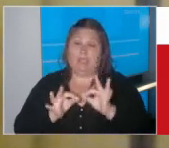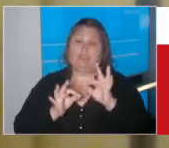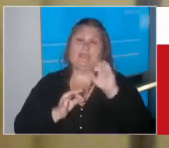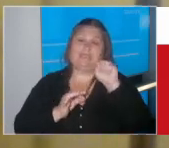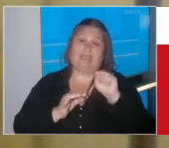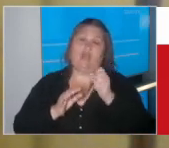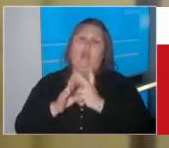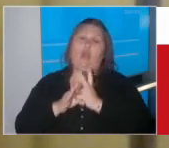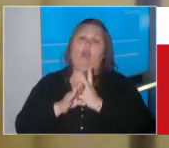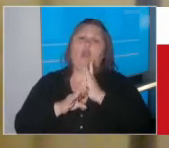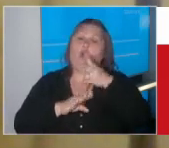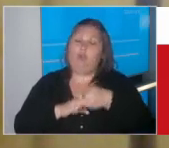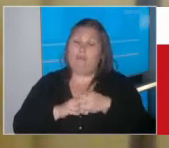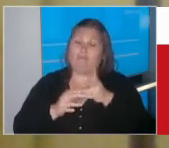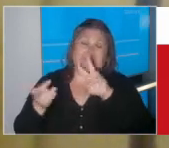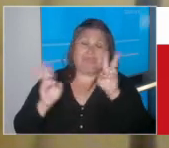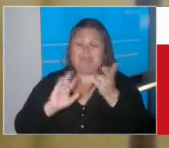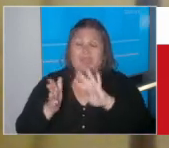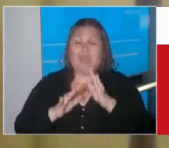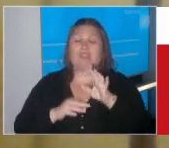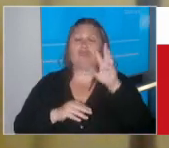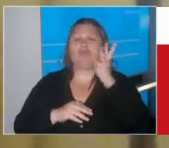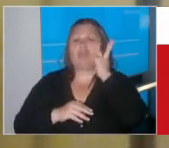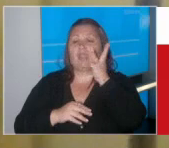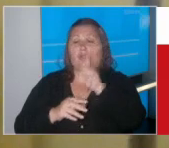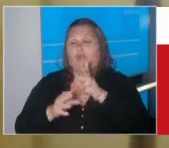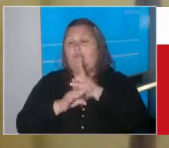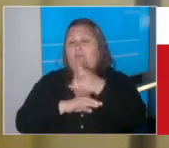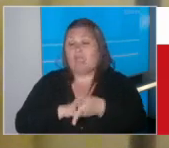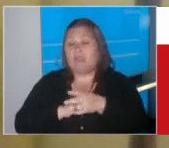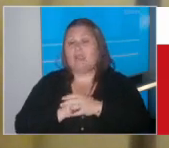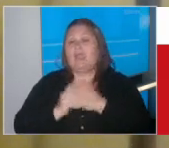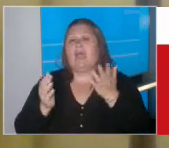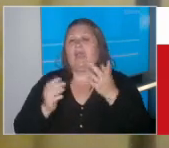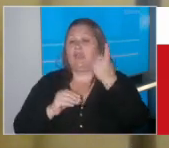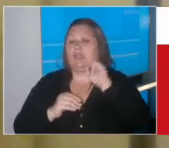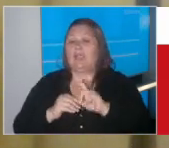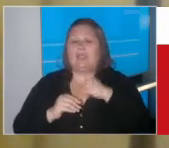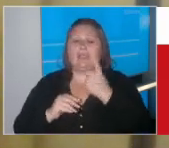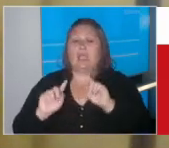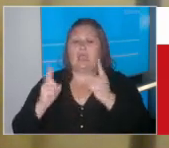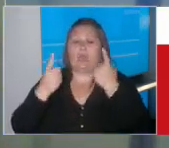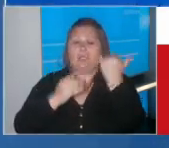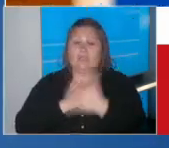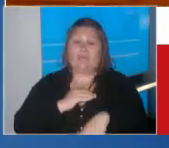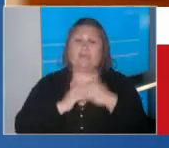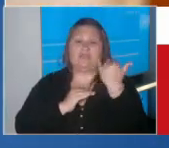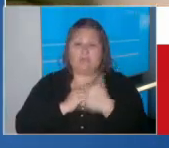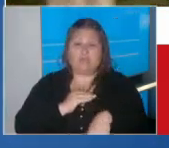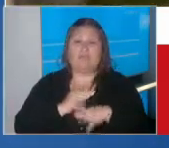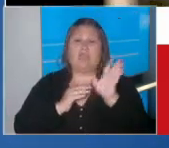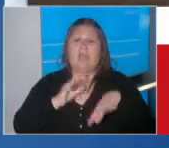החסימה, שקד לא עוברת את אחוז החסימה, אני לא יודעת להגיד איך האירוע הזה יסתיים, אבל בסופו של דבר, גם